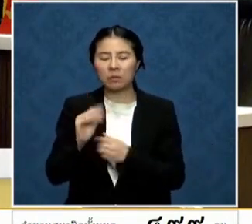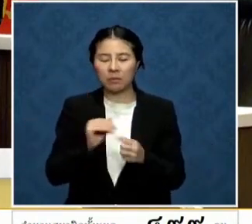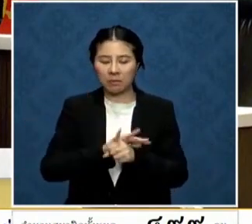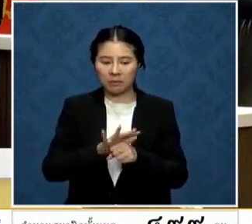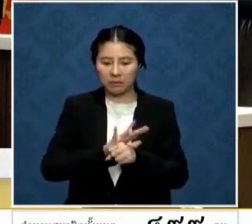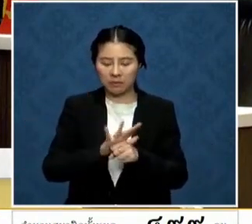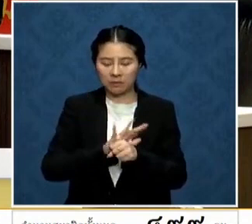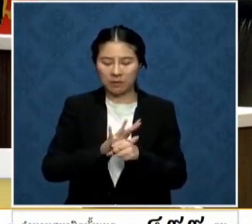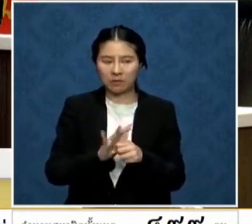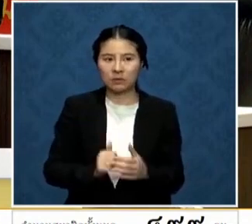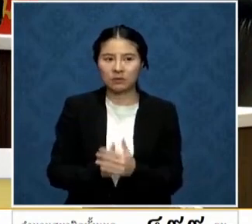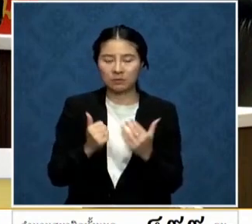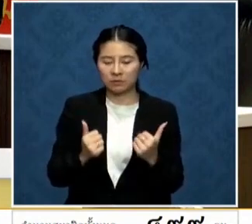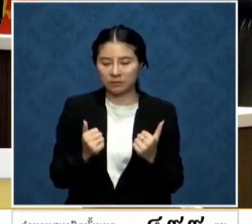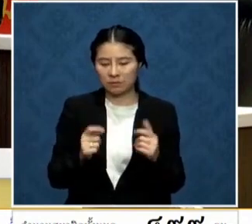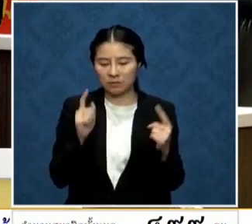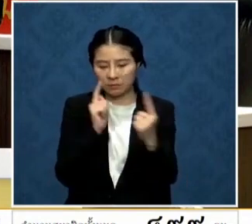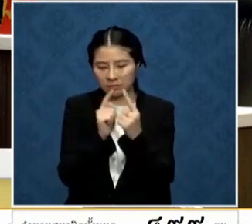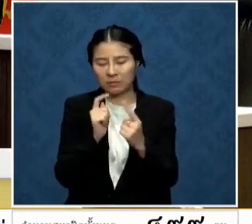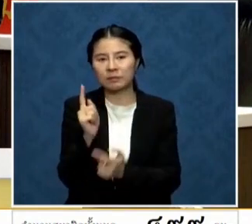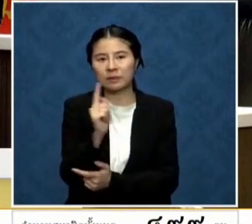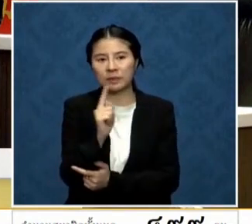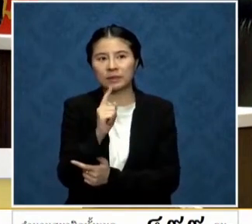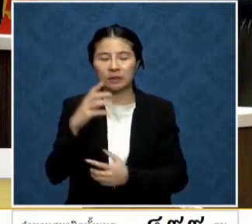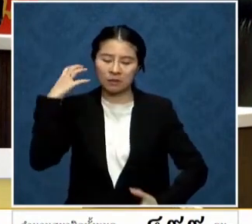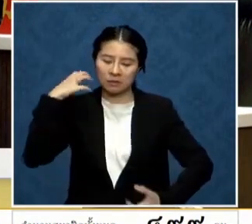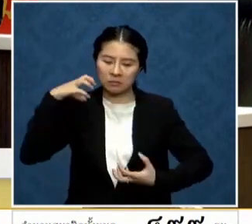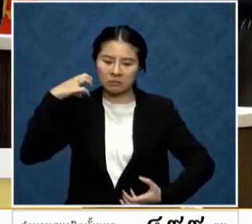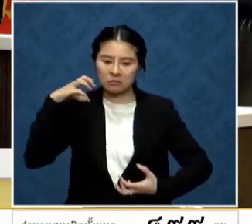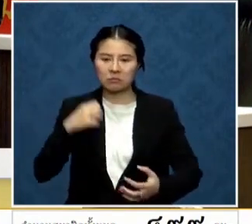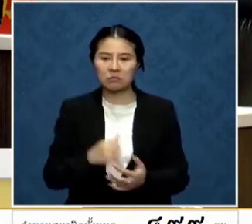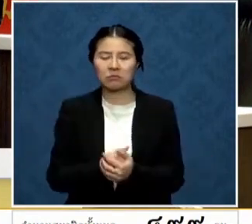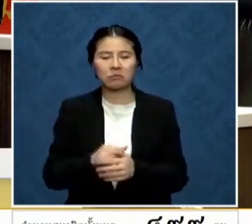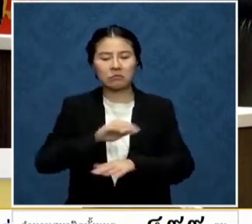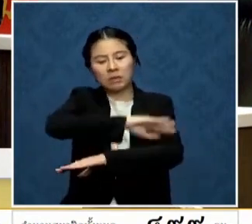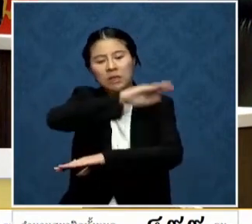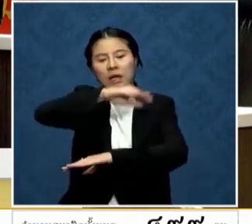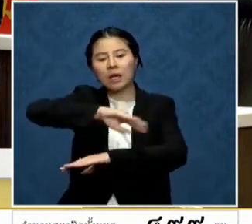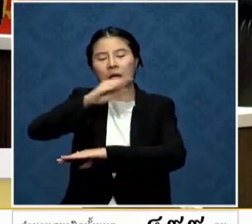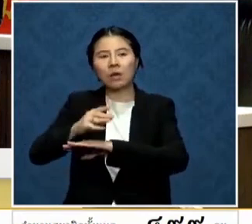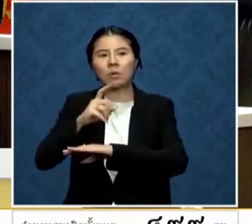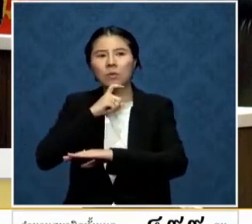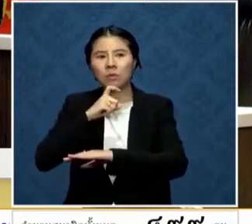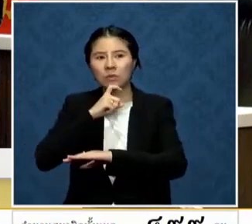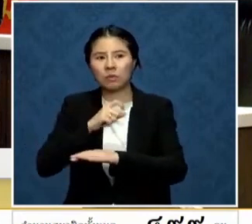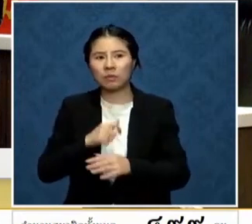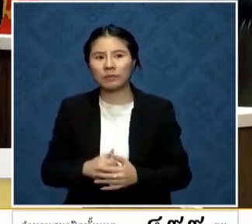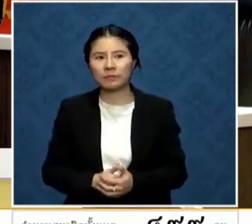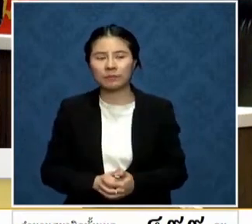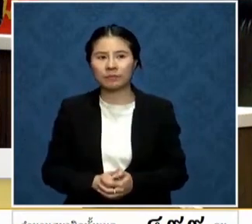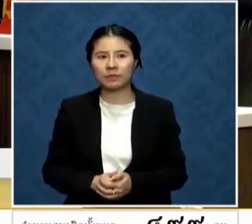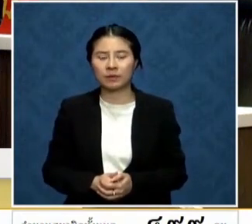ที่เราพบว่าลิงไม่ได้ก่อความเดือดร้อนรำคาญมีหนำซ้ำในพื้นที่ที่